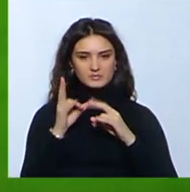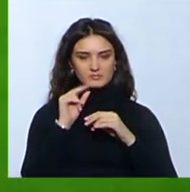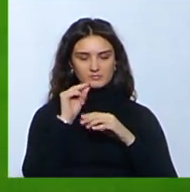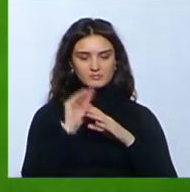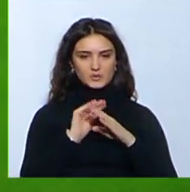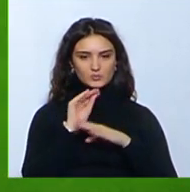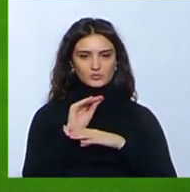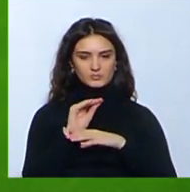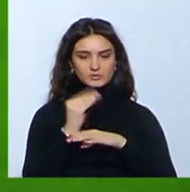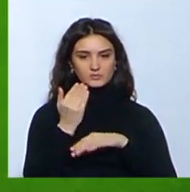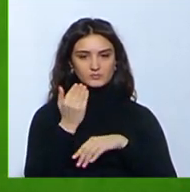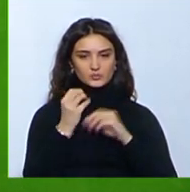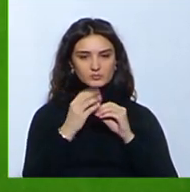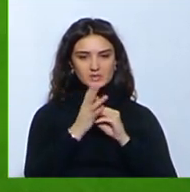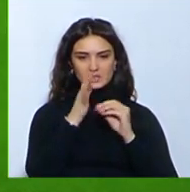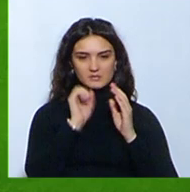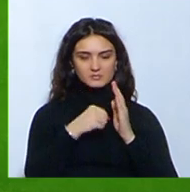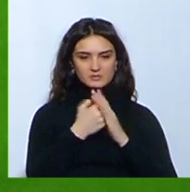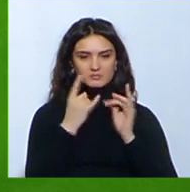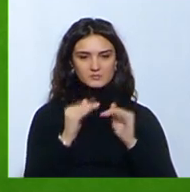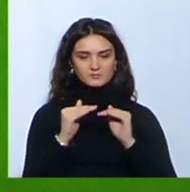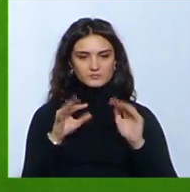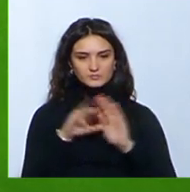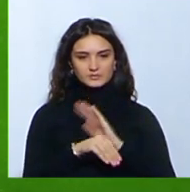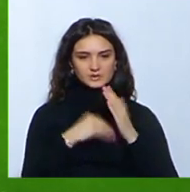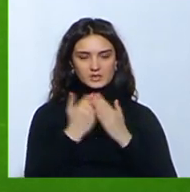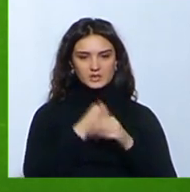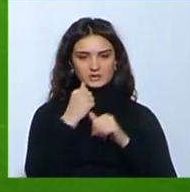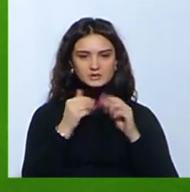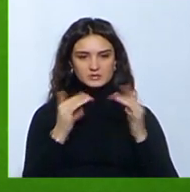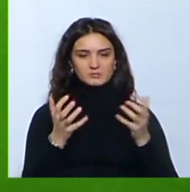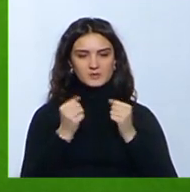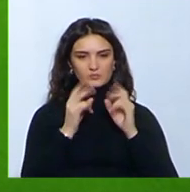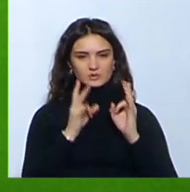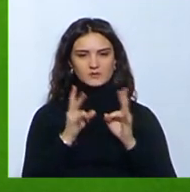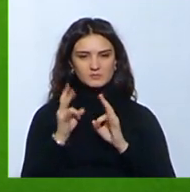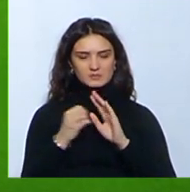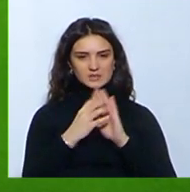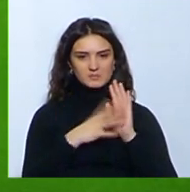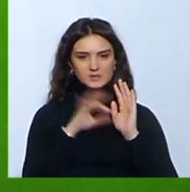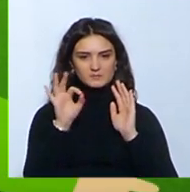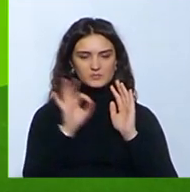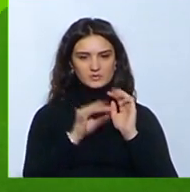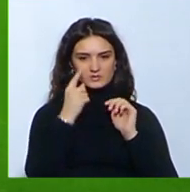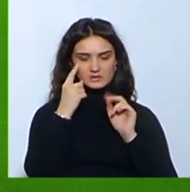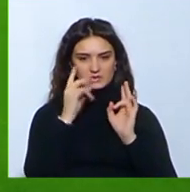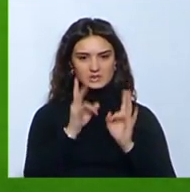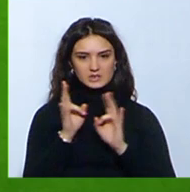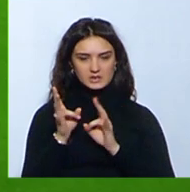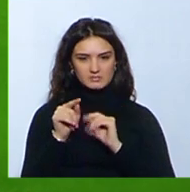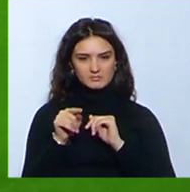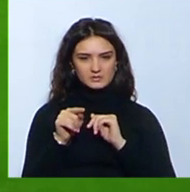იზრდება. 15 წლამდე ასაკის ბავშვებში ახალ წელს მიღებული ტრავმების 19% თვალის